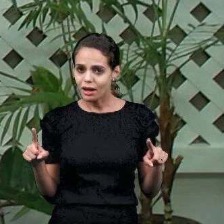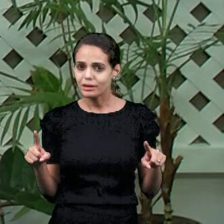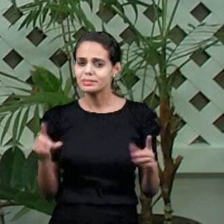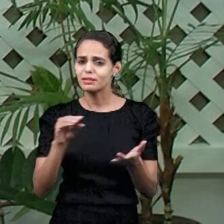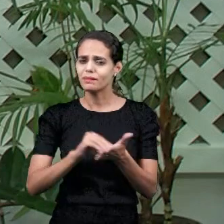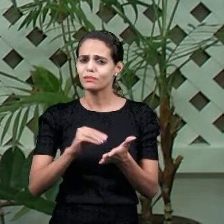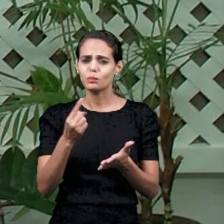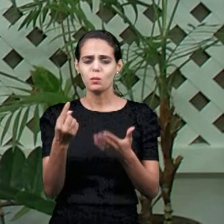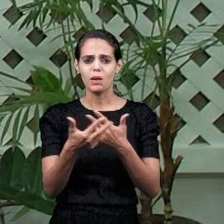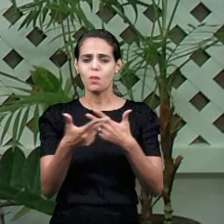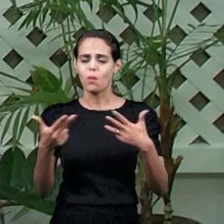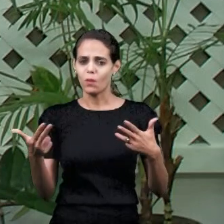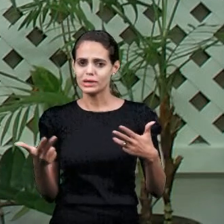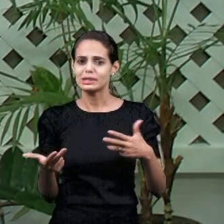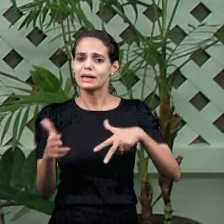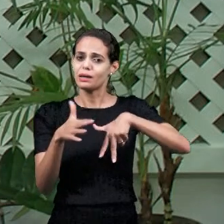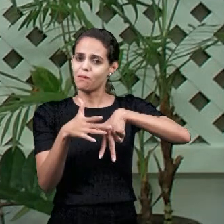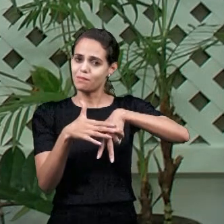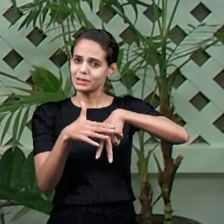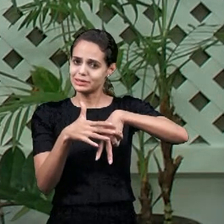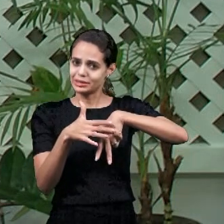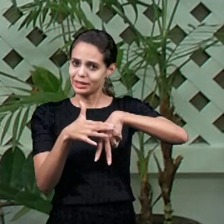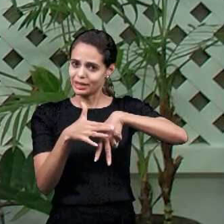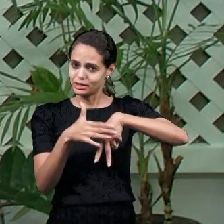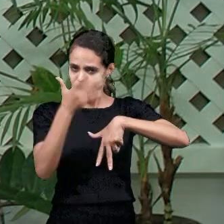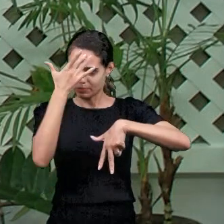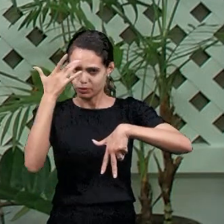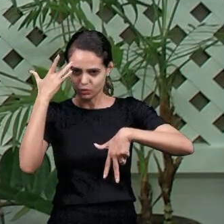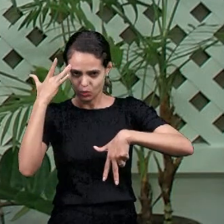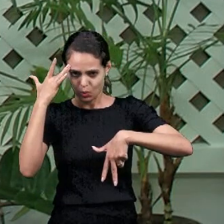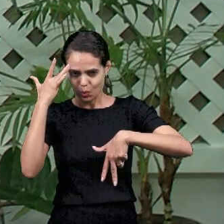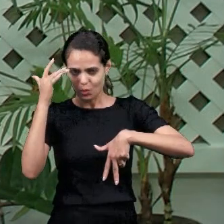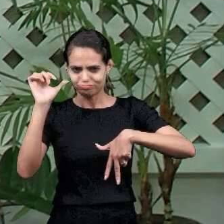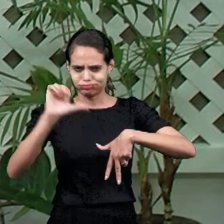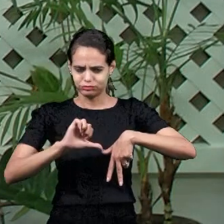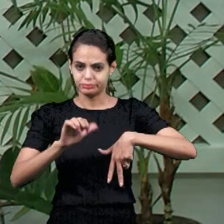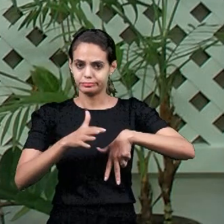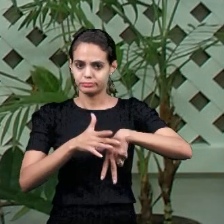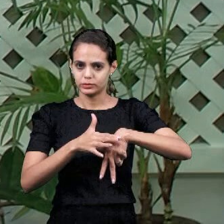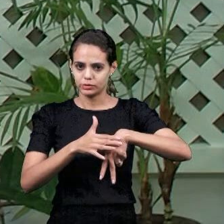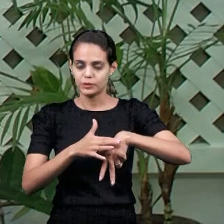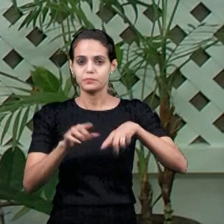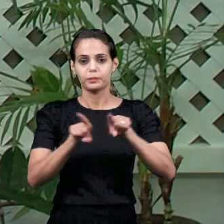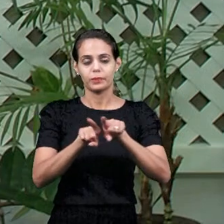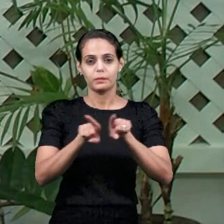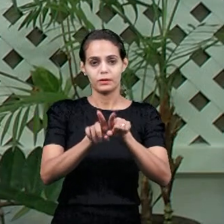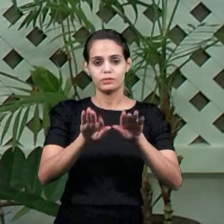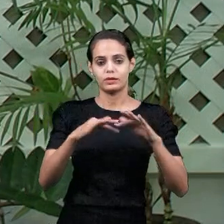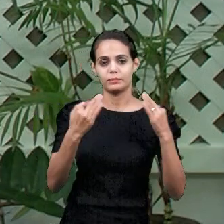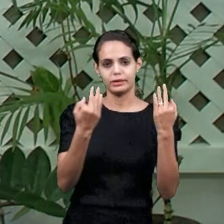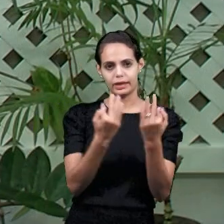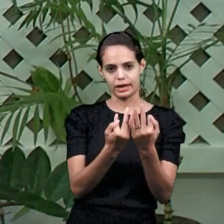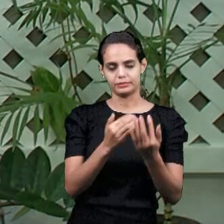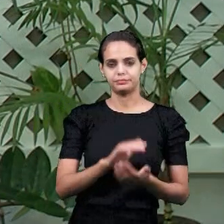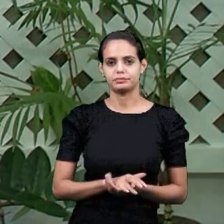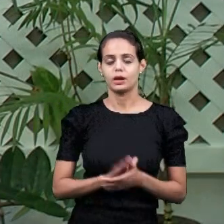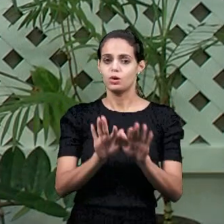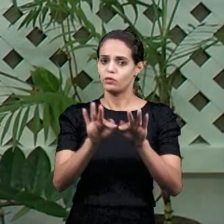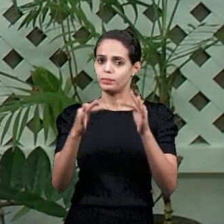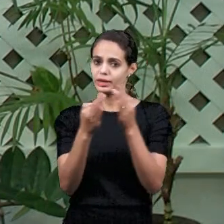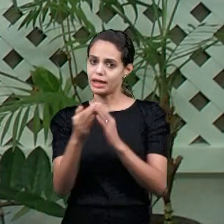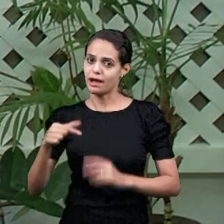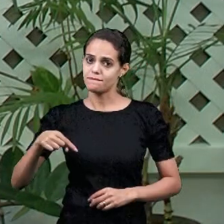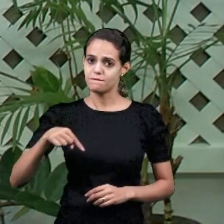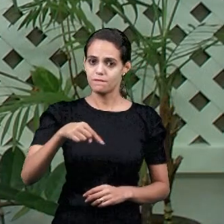membres de la famille. Vous ne pouvez pas laisser qu'un membre de la famille a quitté l'hôpital et ne va pas